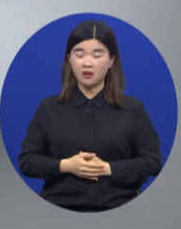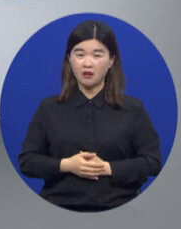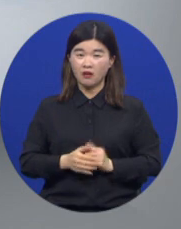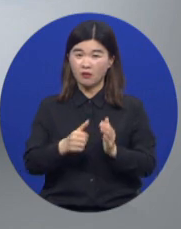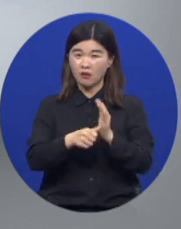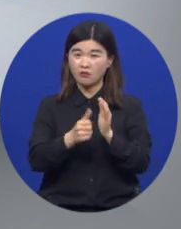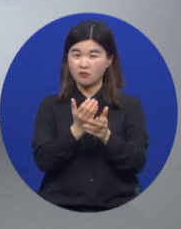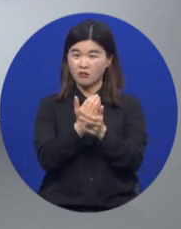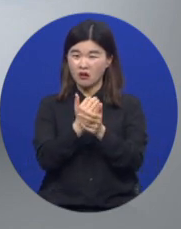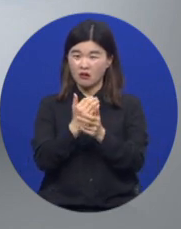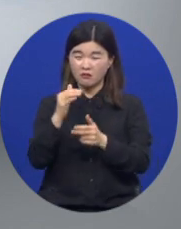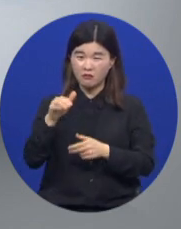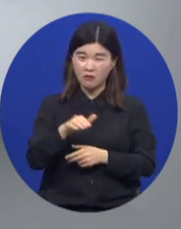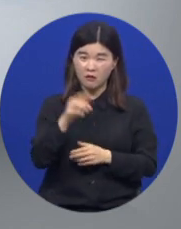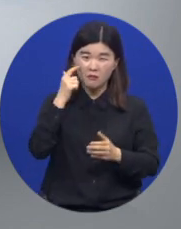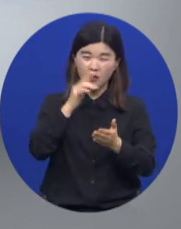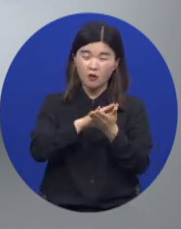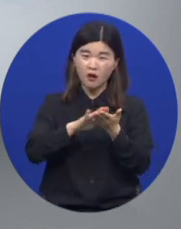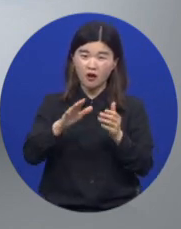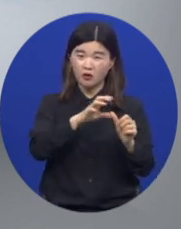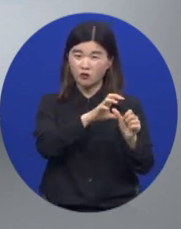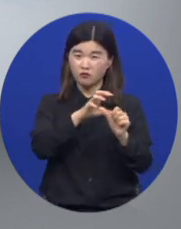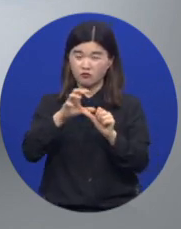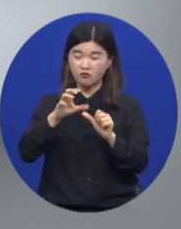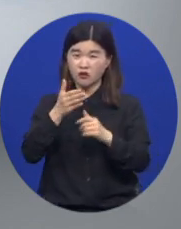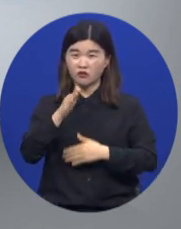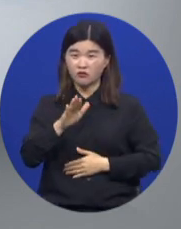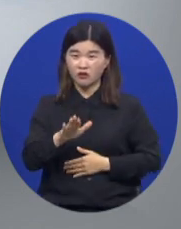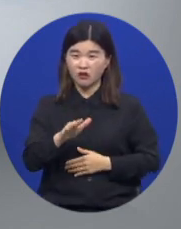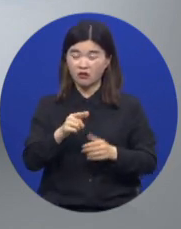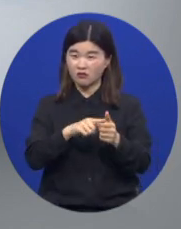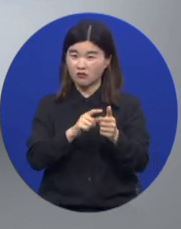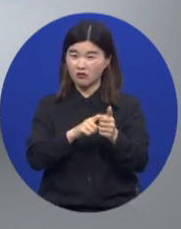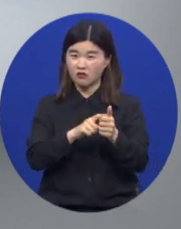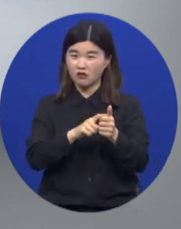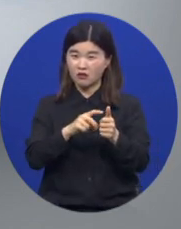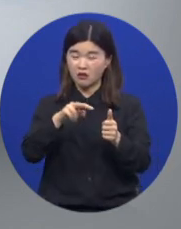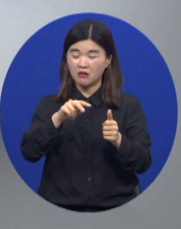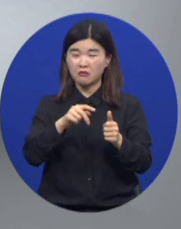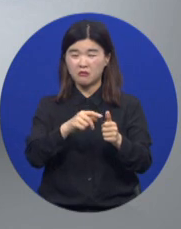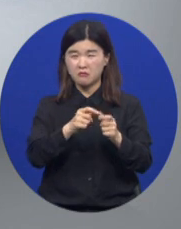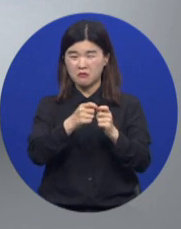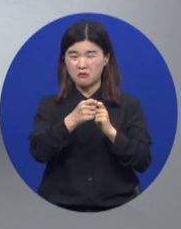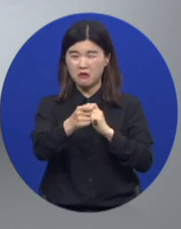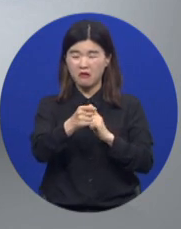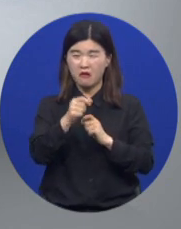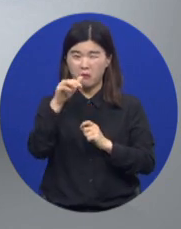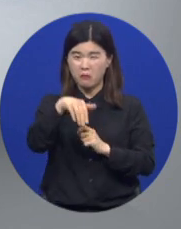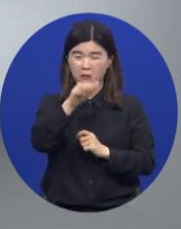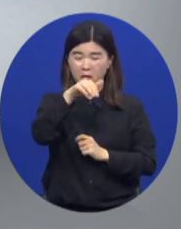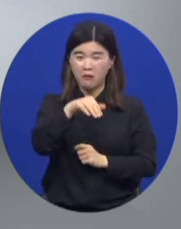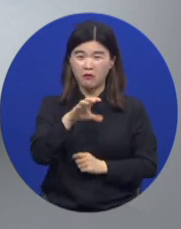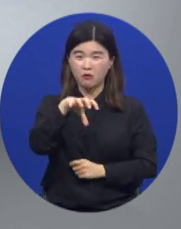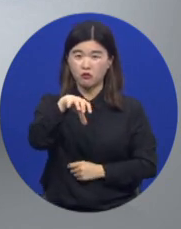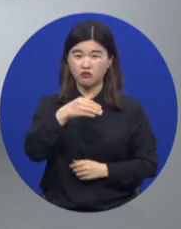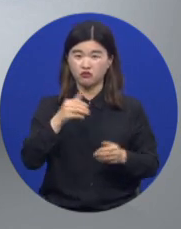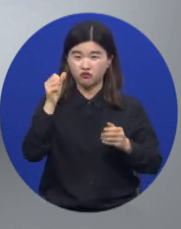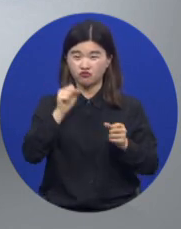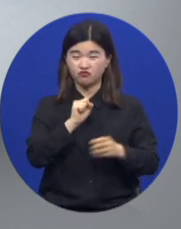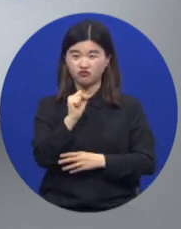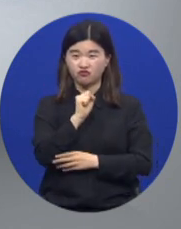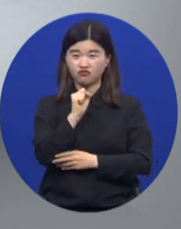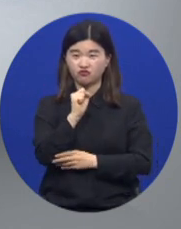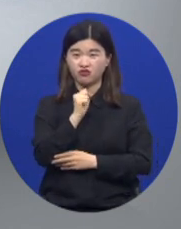화물차들은 경사가 완만한 평화로를 이용하는데 A씨는 제1 산록도로와 관음사를 거쳐 516